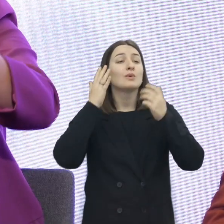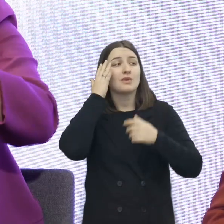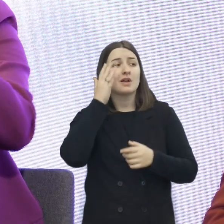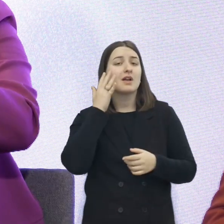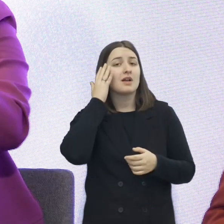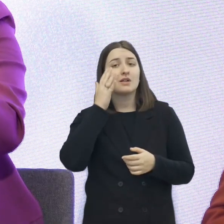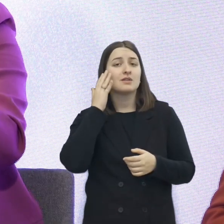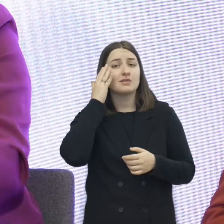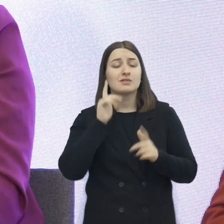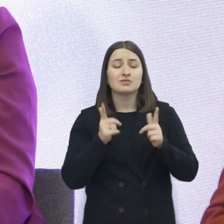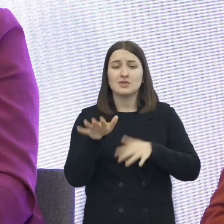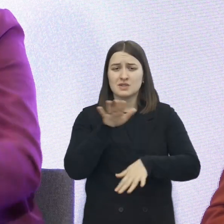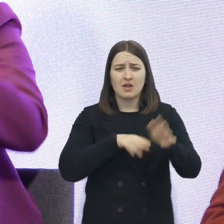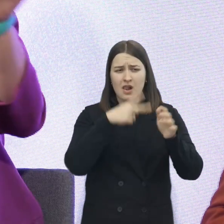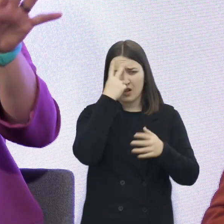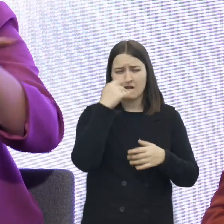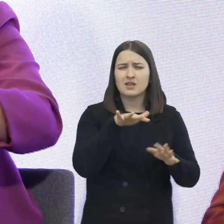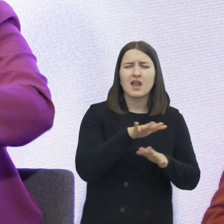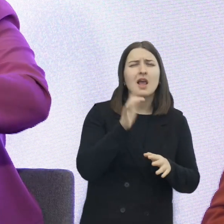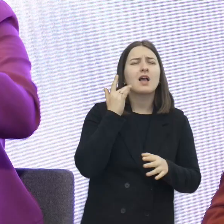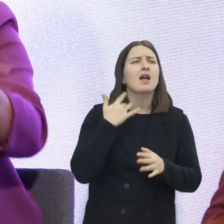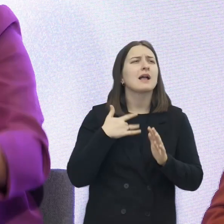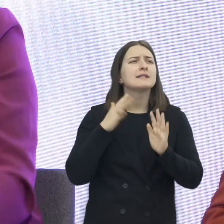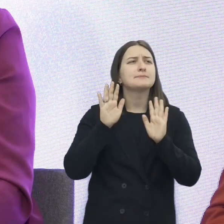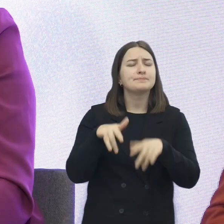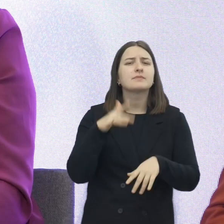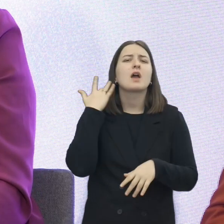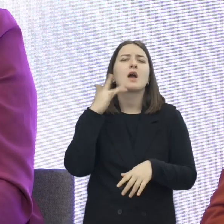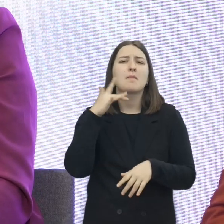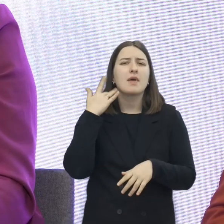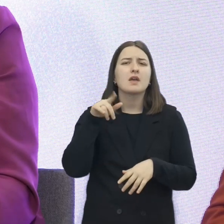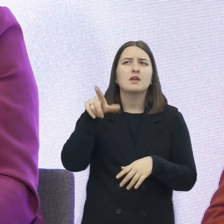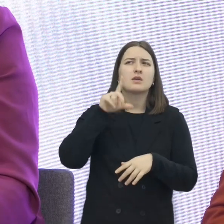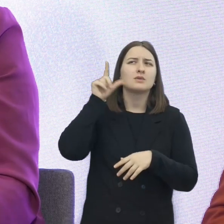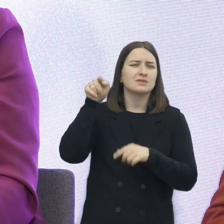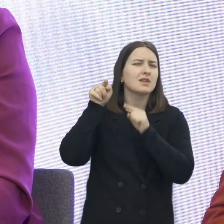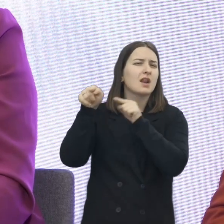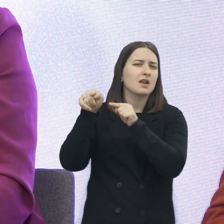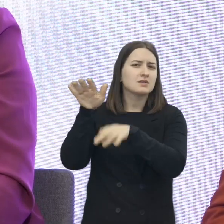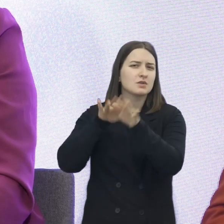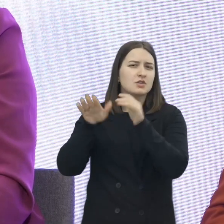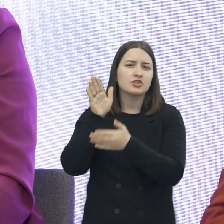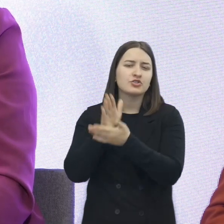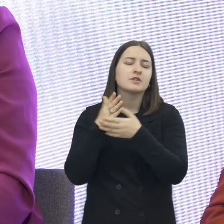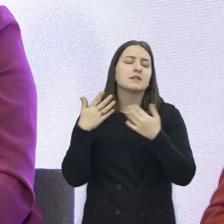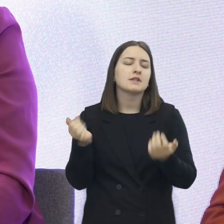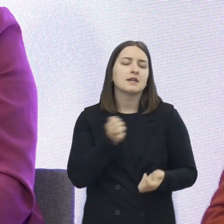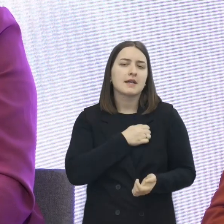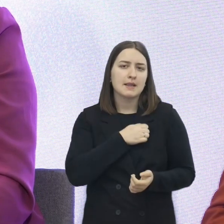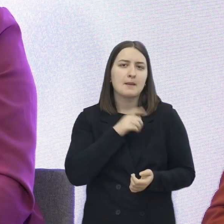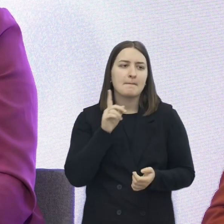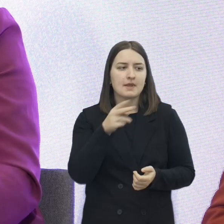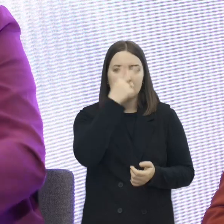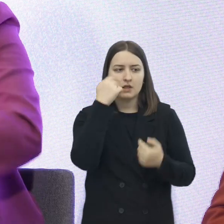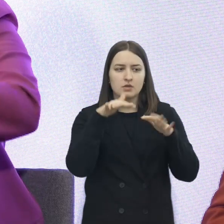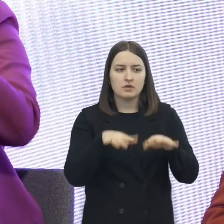mūsų, ne Lietuvoje, kažkur ten Amerikoje galbūt, kažkur dar, tai dėja Lietuvoje irgi tas vyksta, galbūt